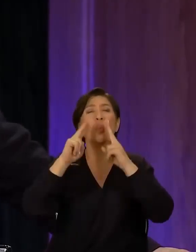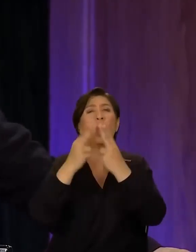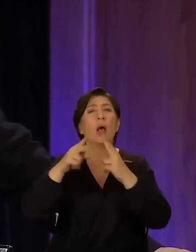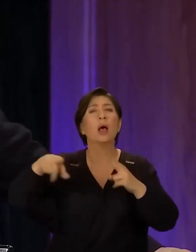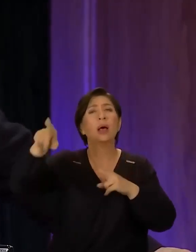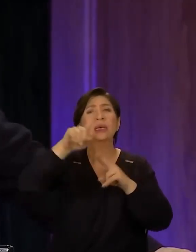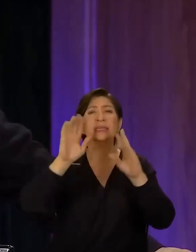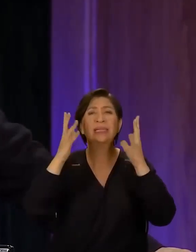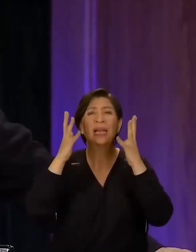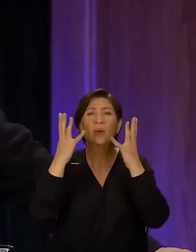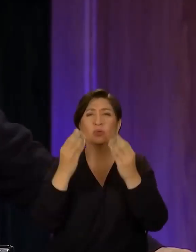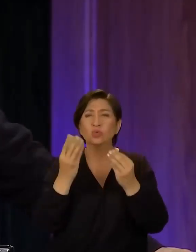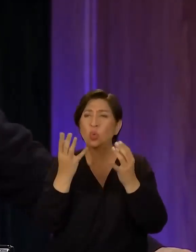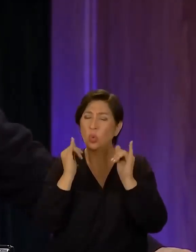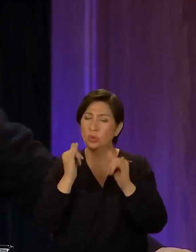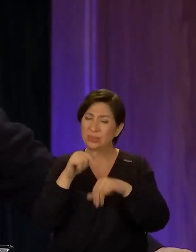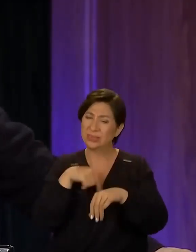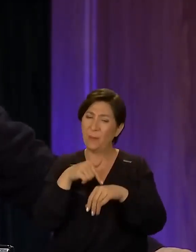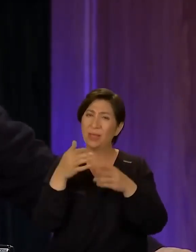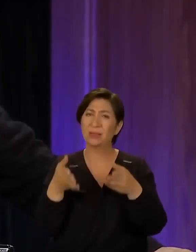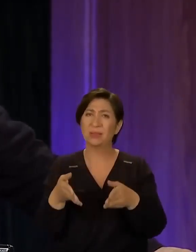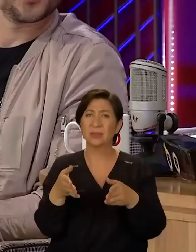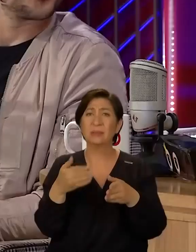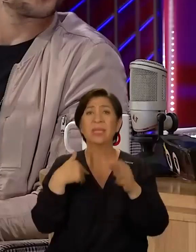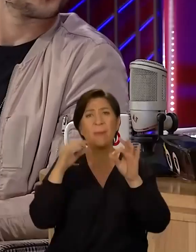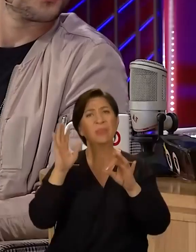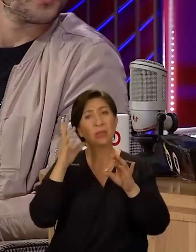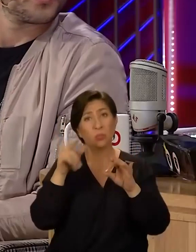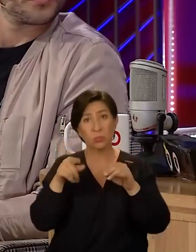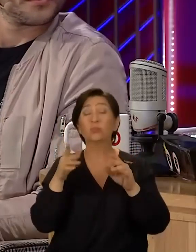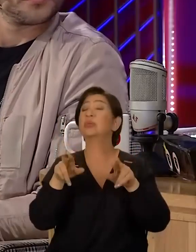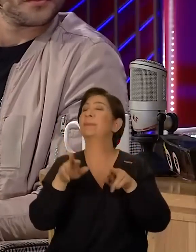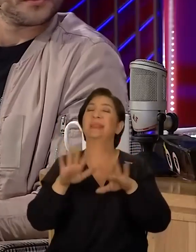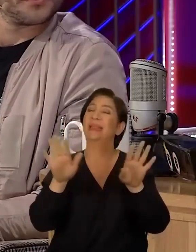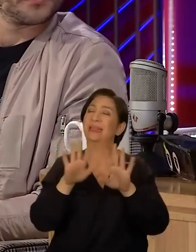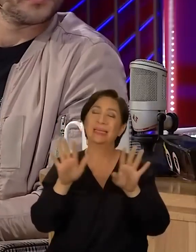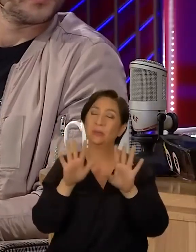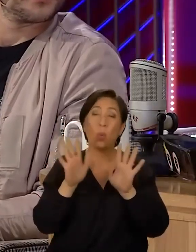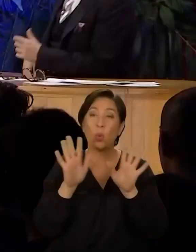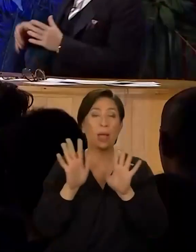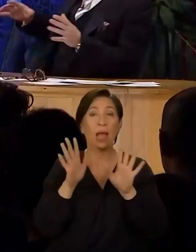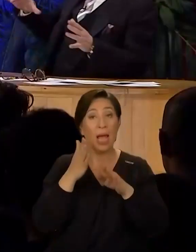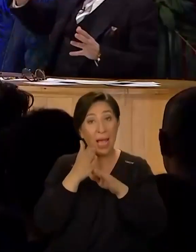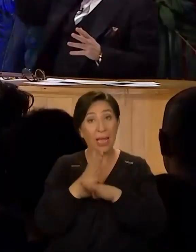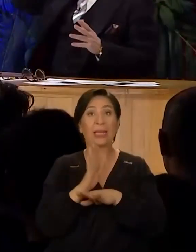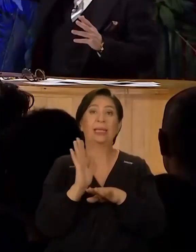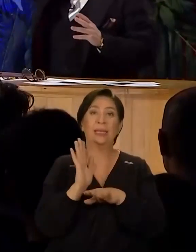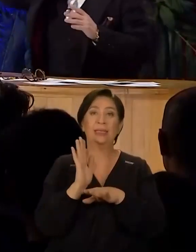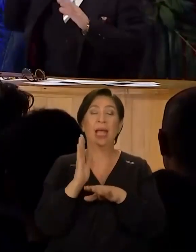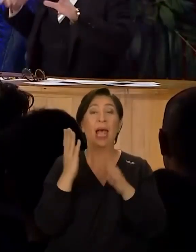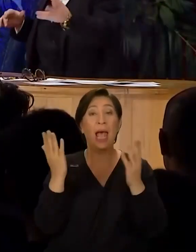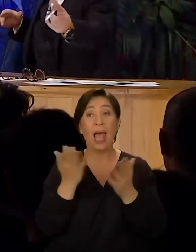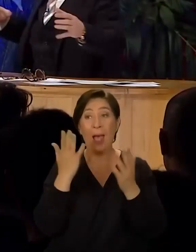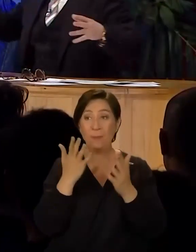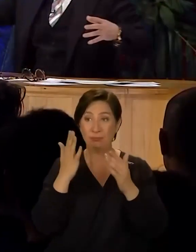dünya deliriyor. Çok kötü zamana kaldık çocuklar. Ya da hep mi deliydik biz şimdi görüyoruz? Yok yok, bu kadar deli değildik. Bu kadar değildi. Yani hakikaten